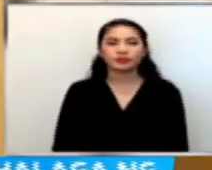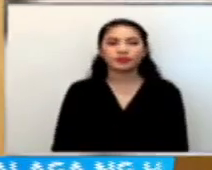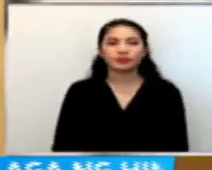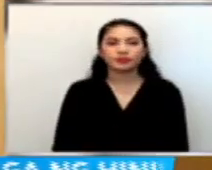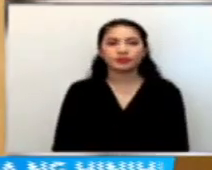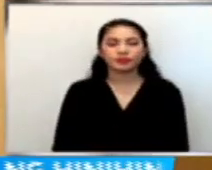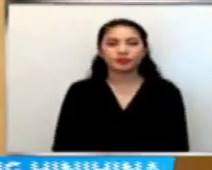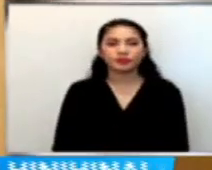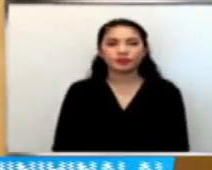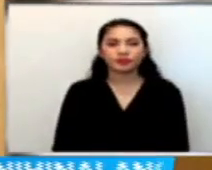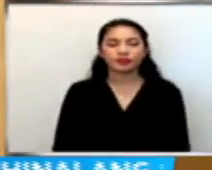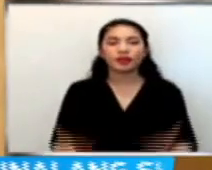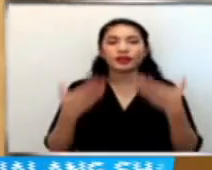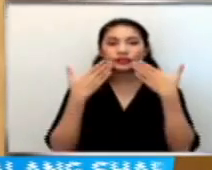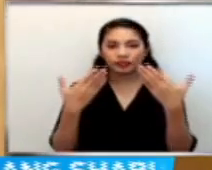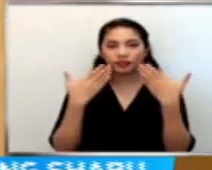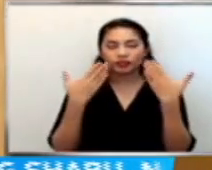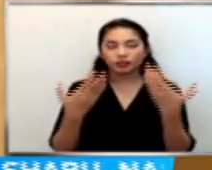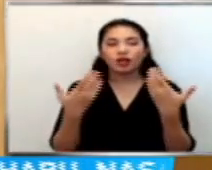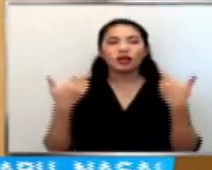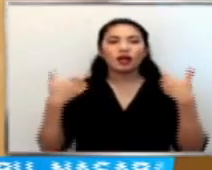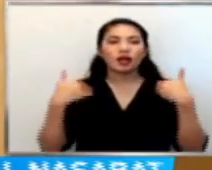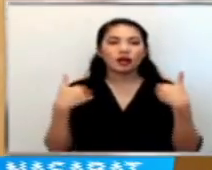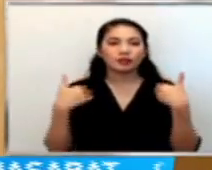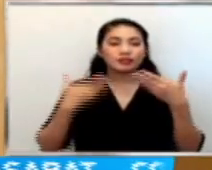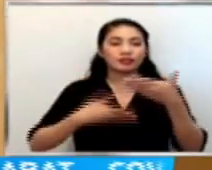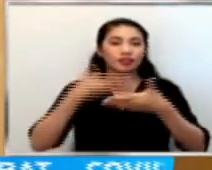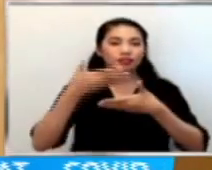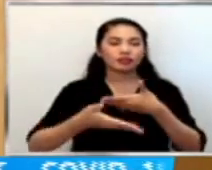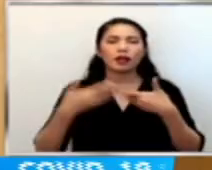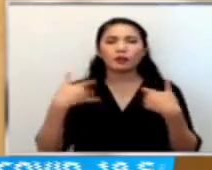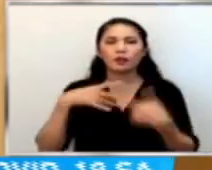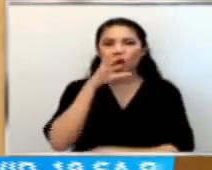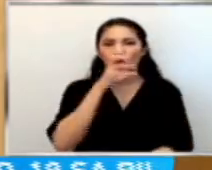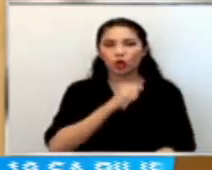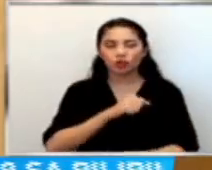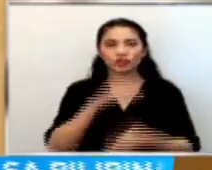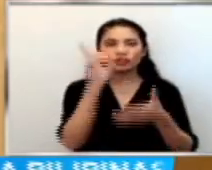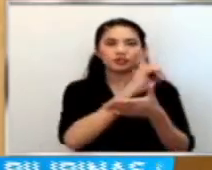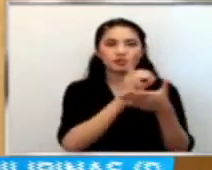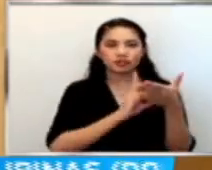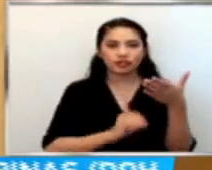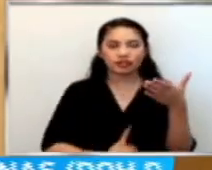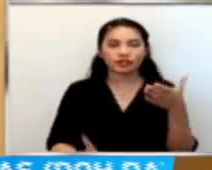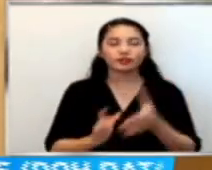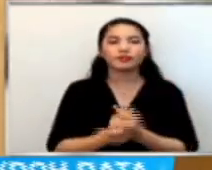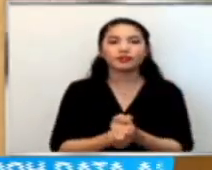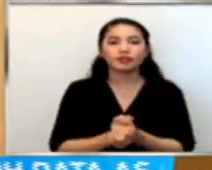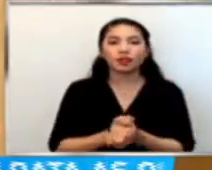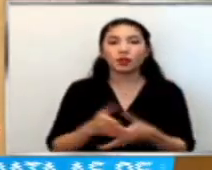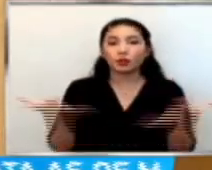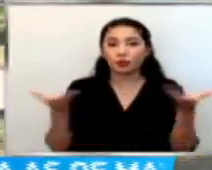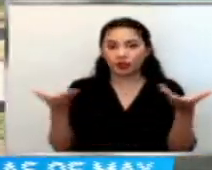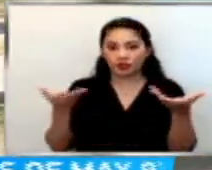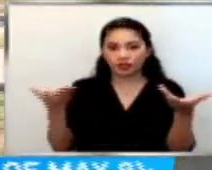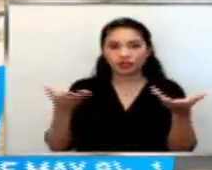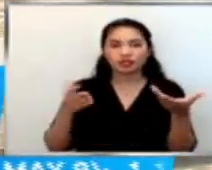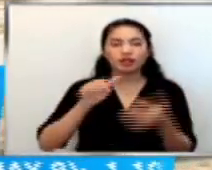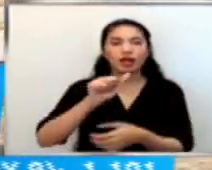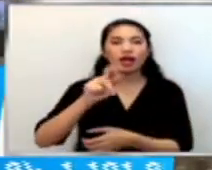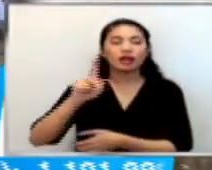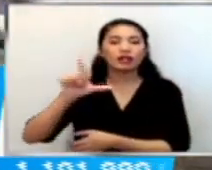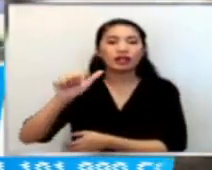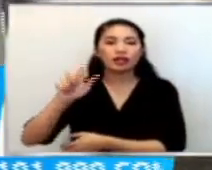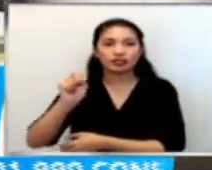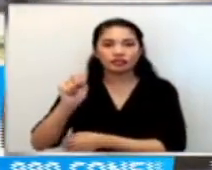Salamat, Mang Tani. Samantala, may makalumang tema ang bagong atraksyon ng isa pong pasyalan dyan sa Calibo, Aklan. Ang mga vintage